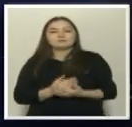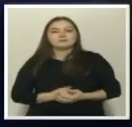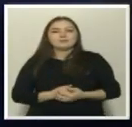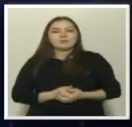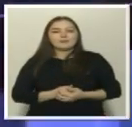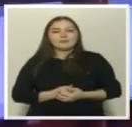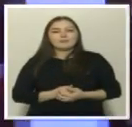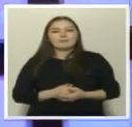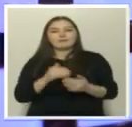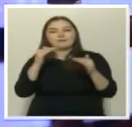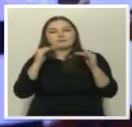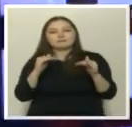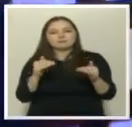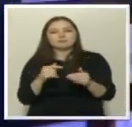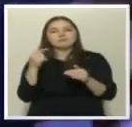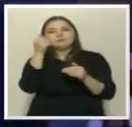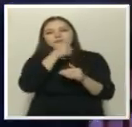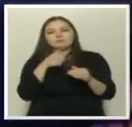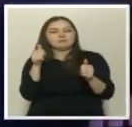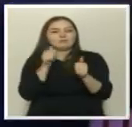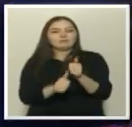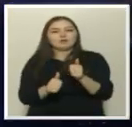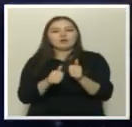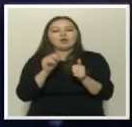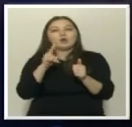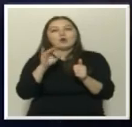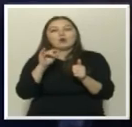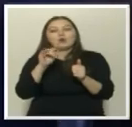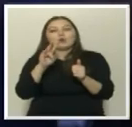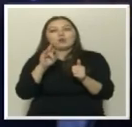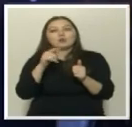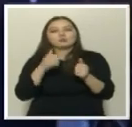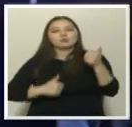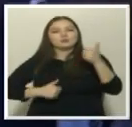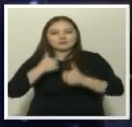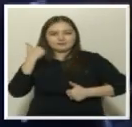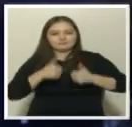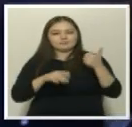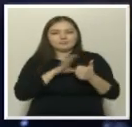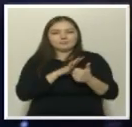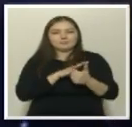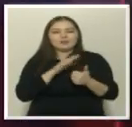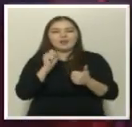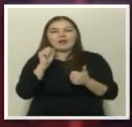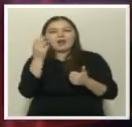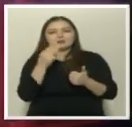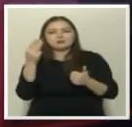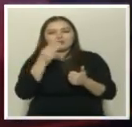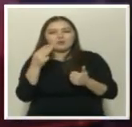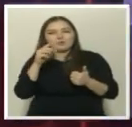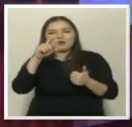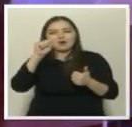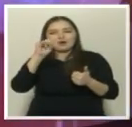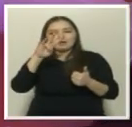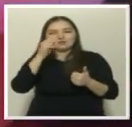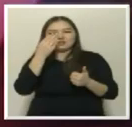КДК имени Абая прошел ежегодный городской конкурс «Актау Хан Шаймы 2023. Принцессой города стала 15-летний